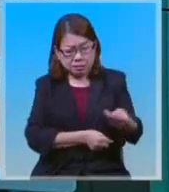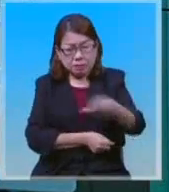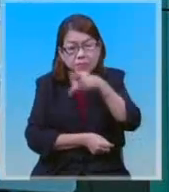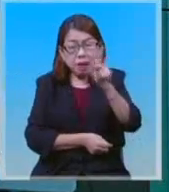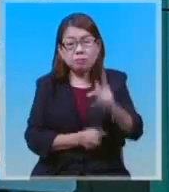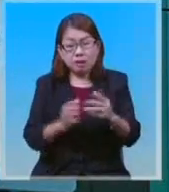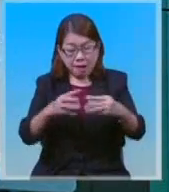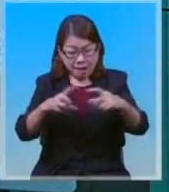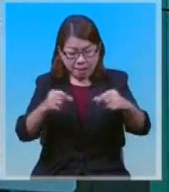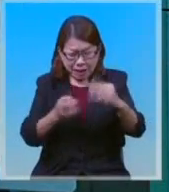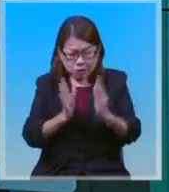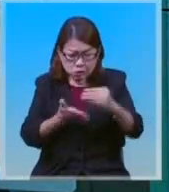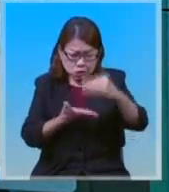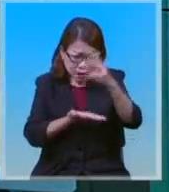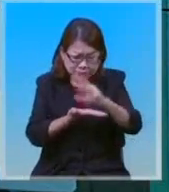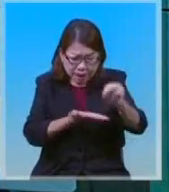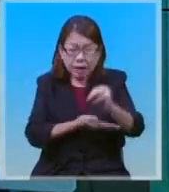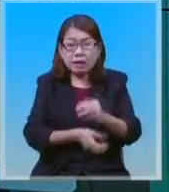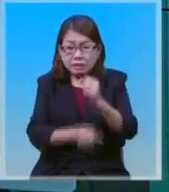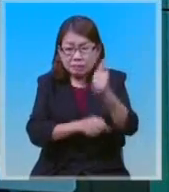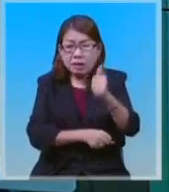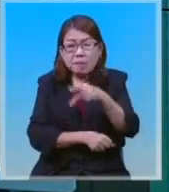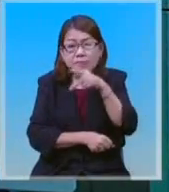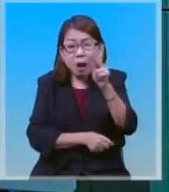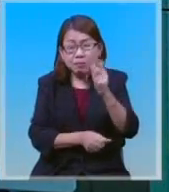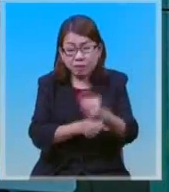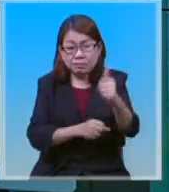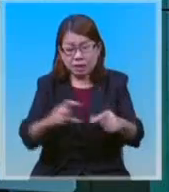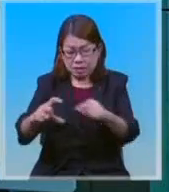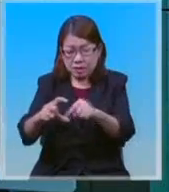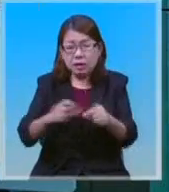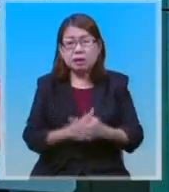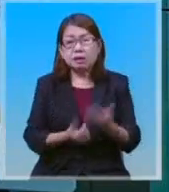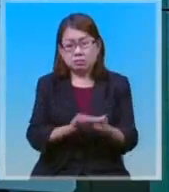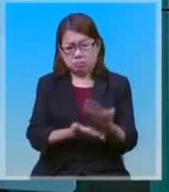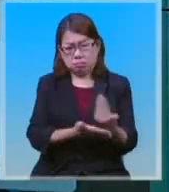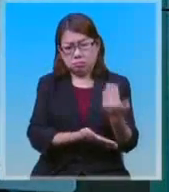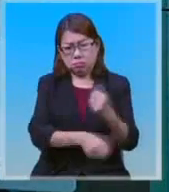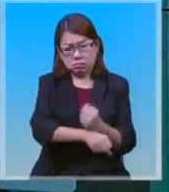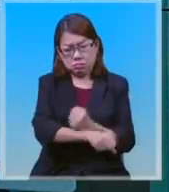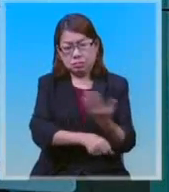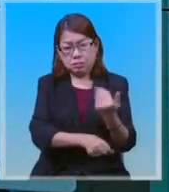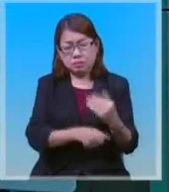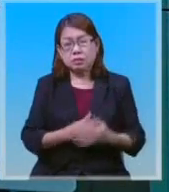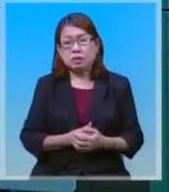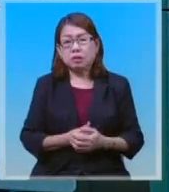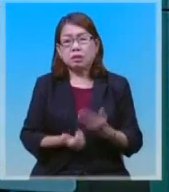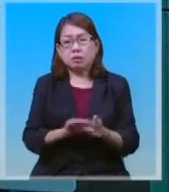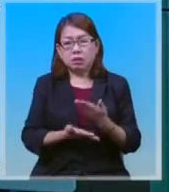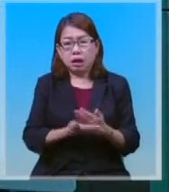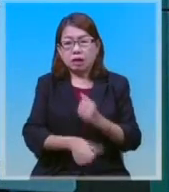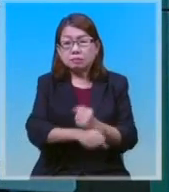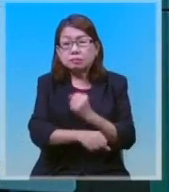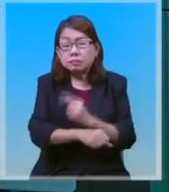ด้วยเหรอ ก็ยังปลอมเลยค่ะคุณผู้ชมคะเขามีการคิดค่าใช้จ่ายในการปลอมแปลงเอกสารของทางราชการเนี่ยใ